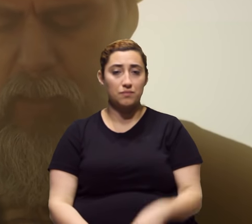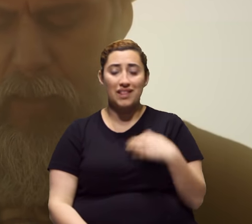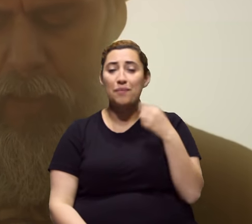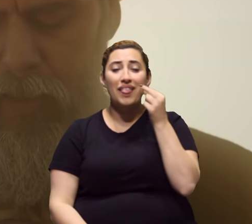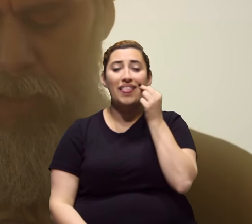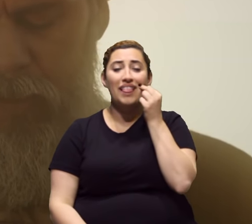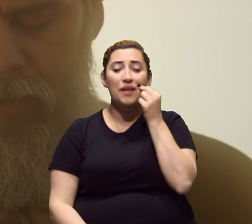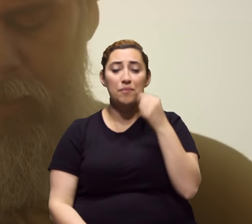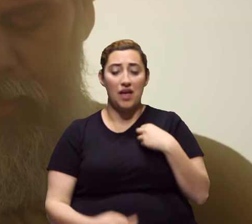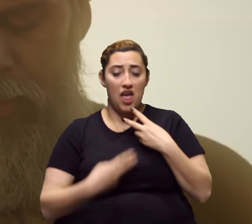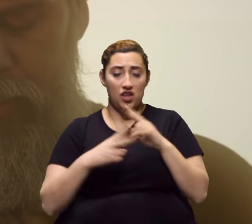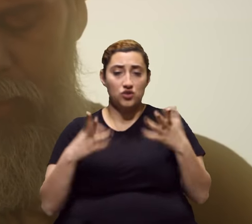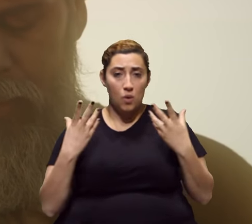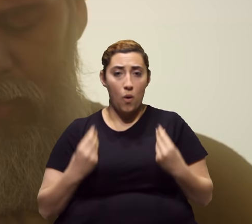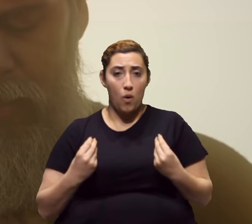Tenim ortaya açıla,